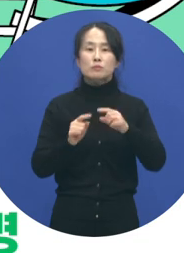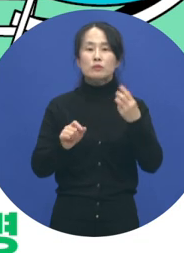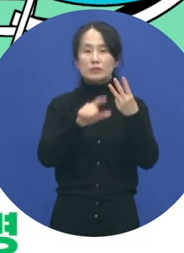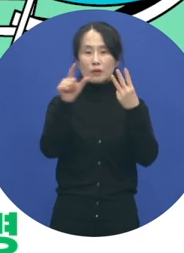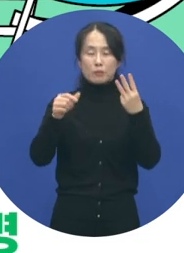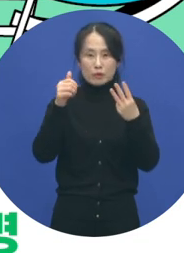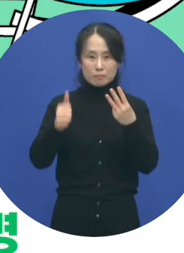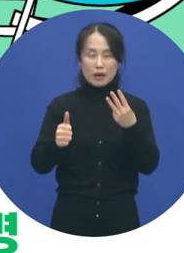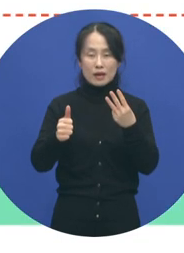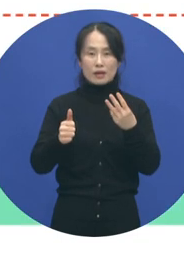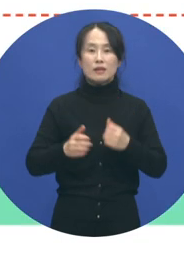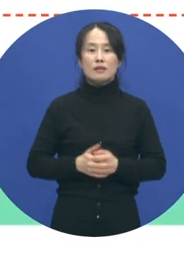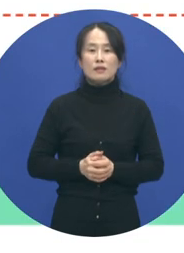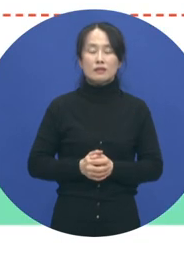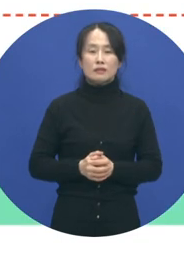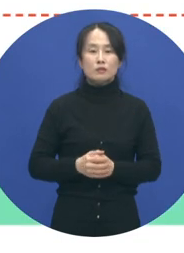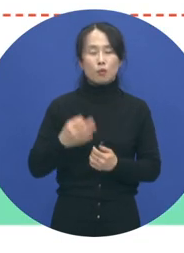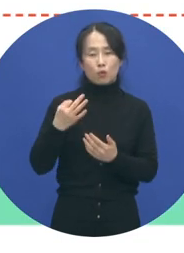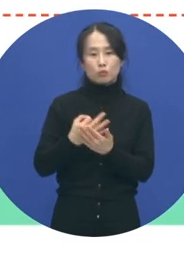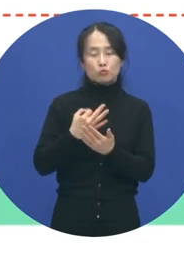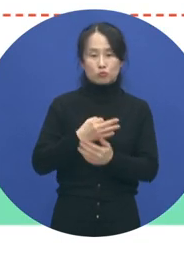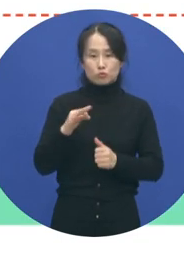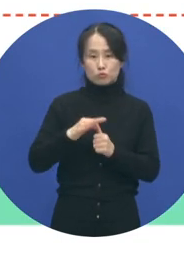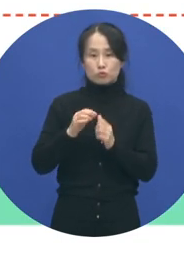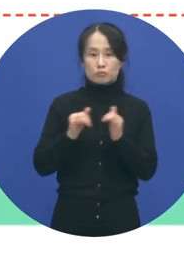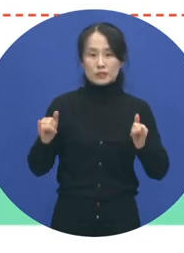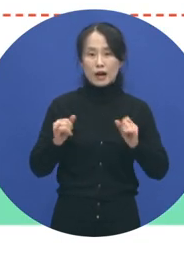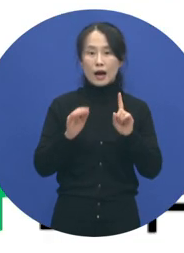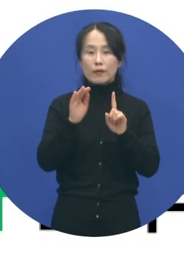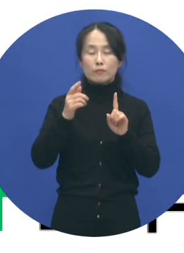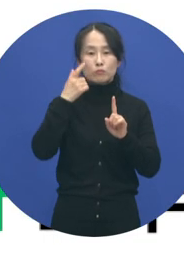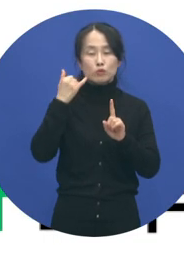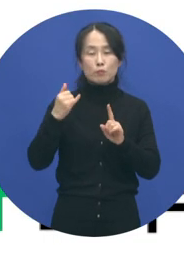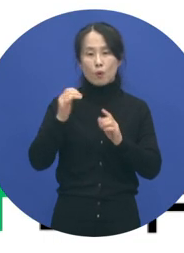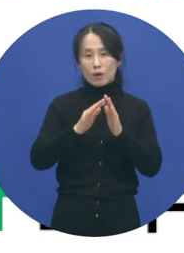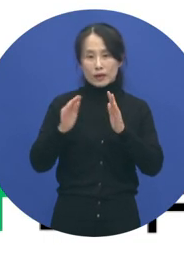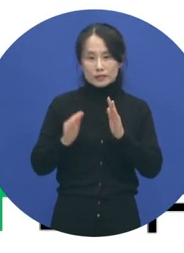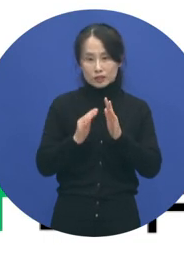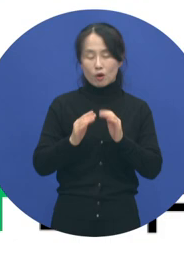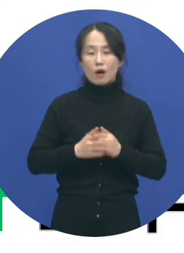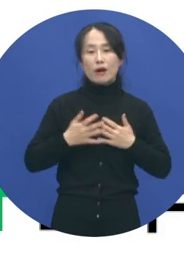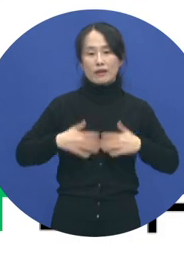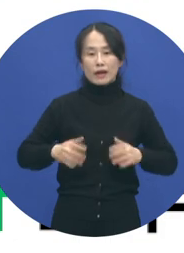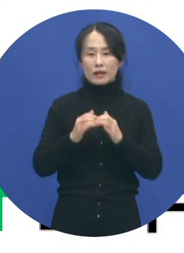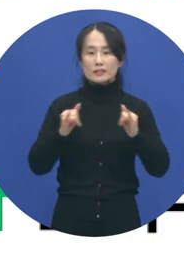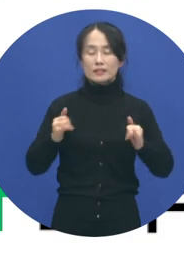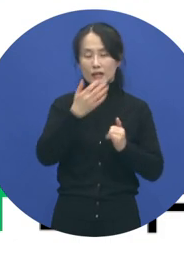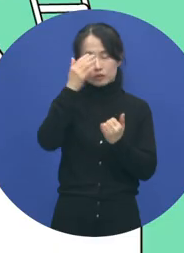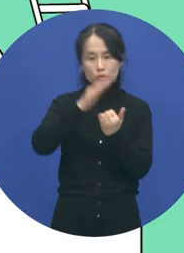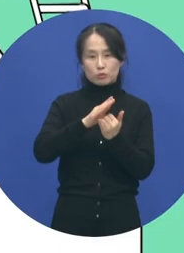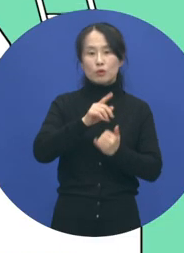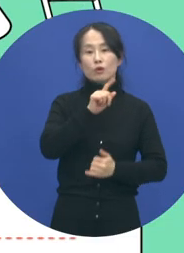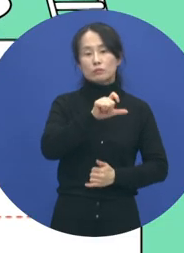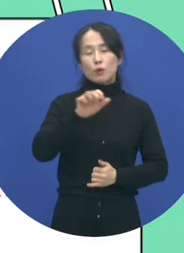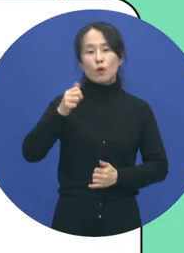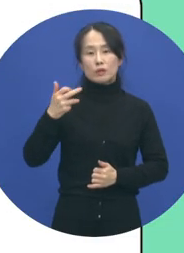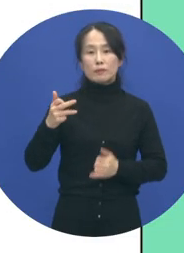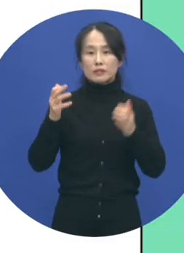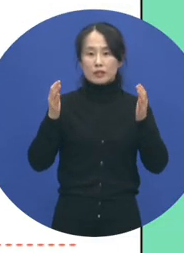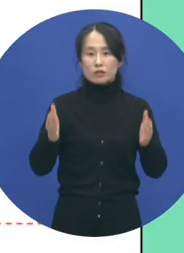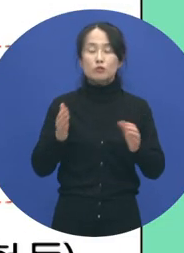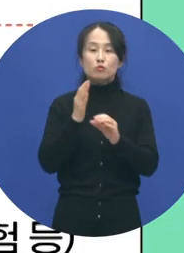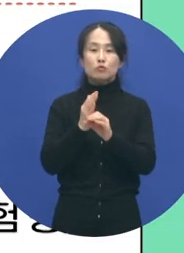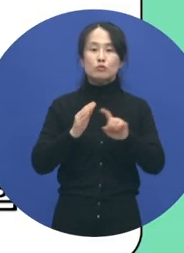예정이며 기초생활 수급자 한부모 가정 차상위 계층 등 취약계층 청소년 15에서 18세 중 총